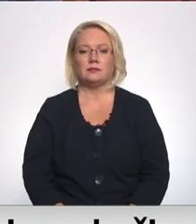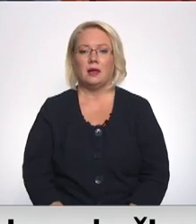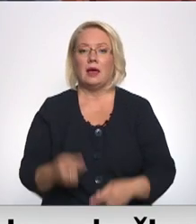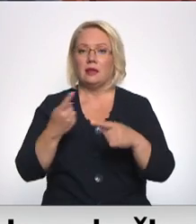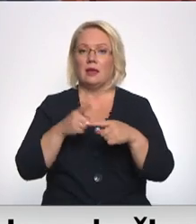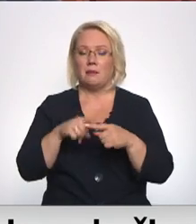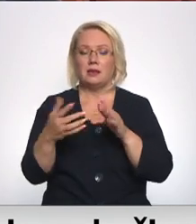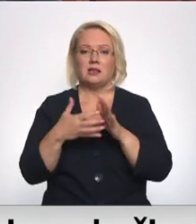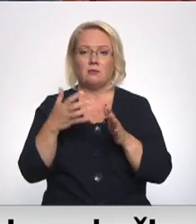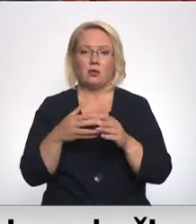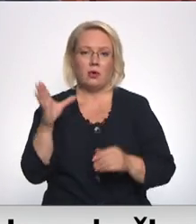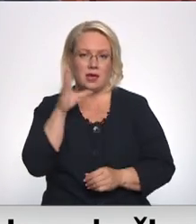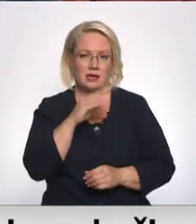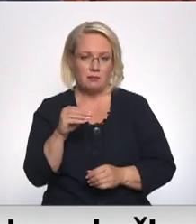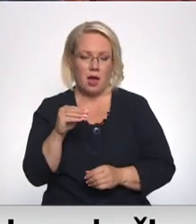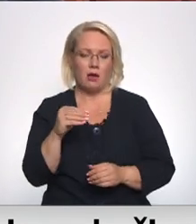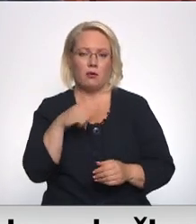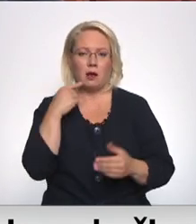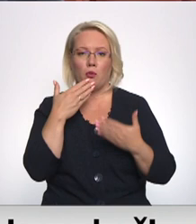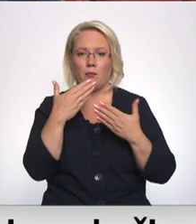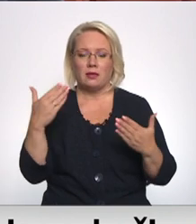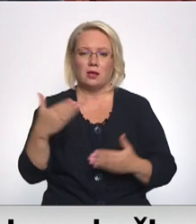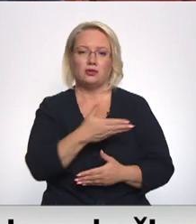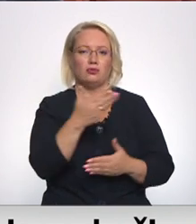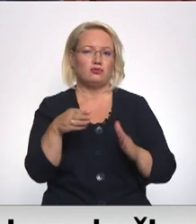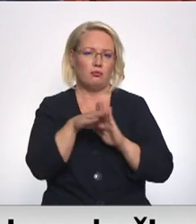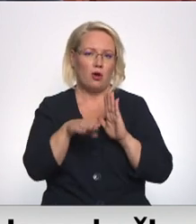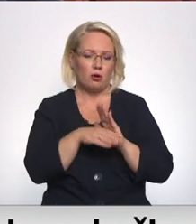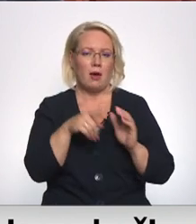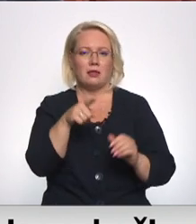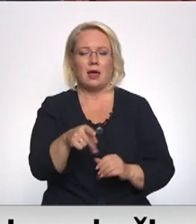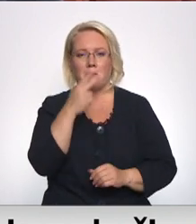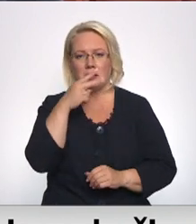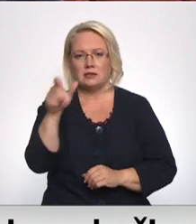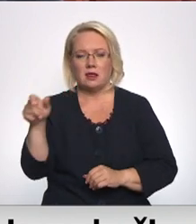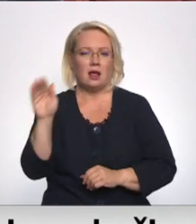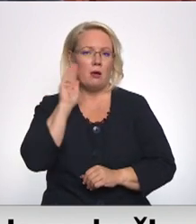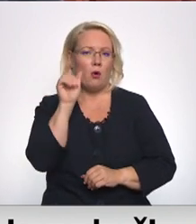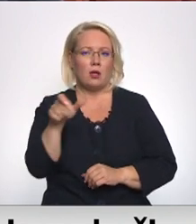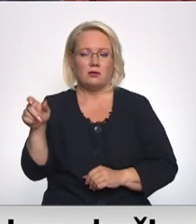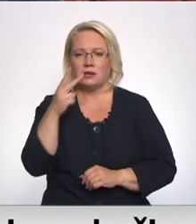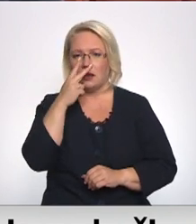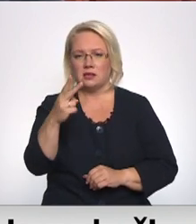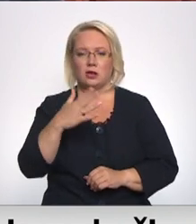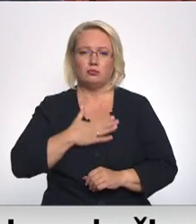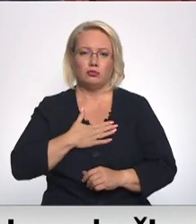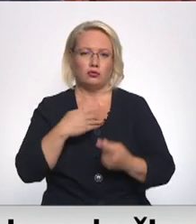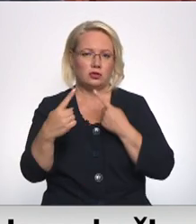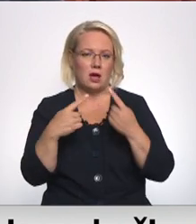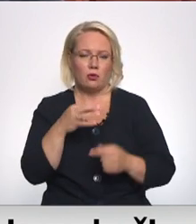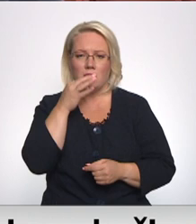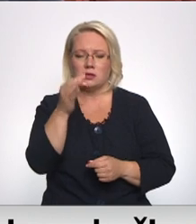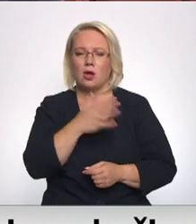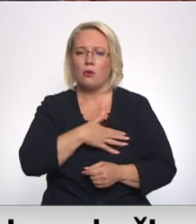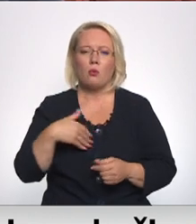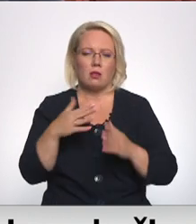Tāpēc, izmantojot izdevību, vēlos pateikties ar jūsu kanālu tiem skatītājiem un klausītājiem, kuri redzēs šo mūsu sarunu. Izteikt